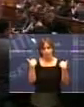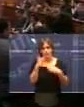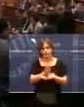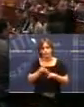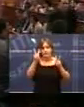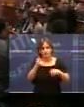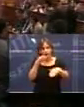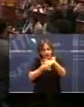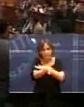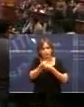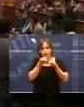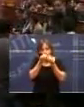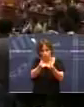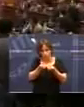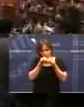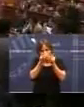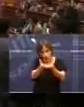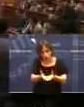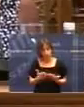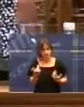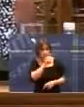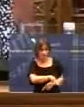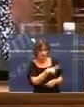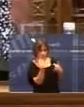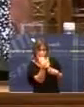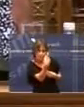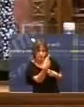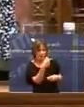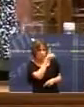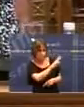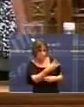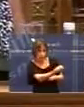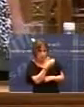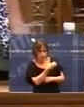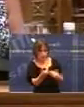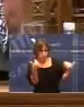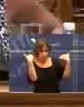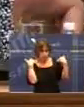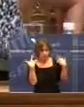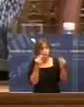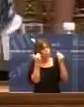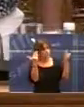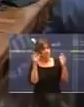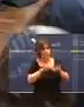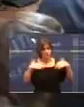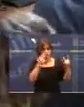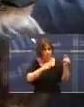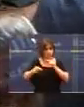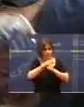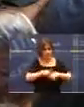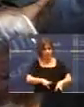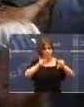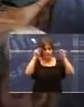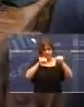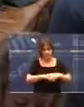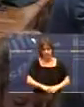El pla s'ha interromput iut després que tirés endavant la moció dels populars sobre televisió de Mallorca. Ha estat quan el PP